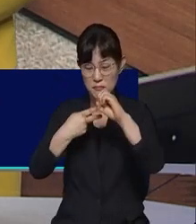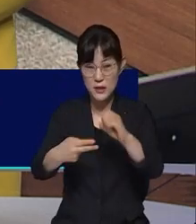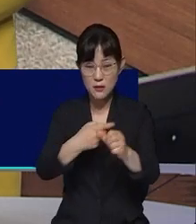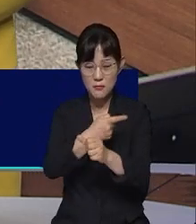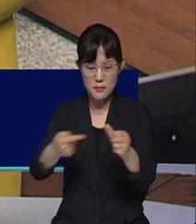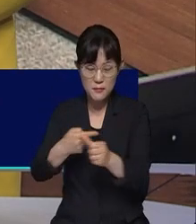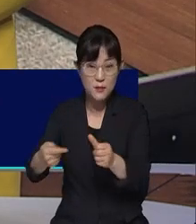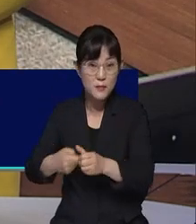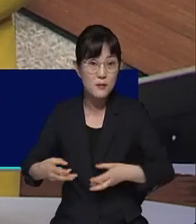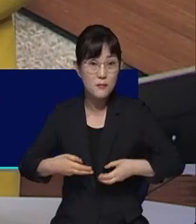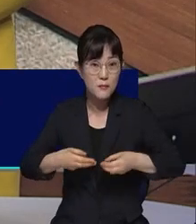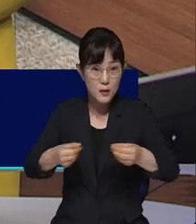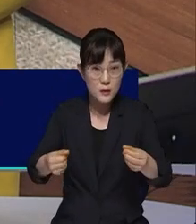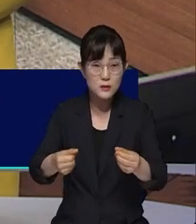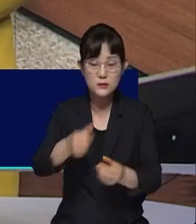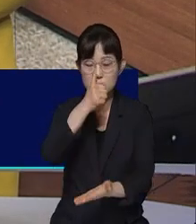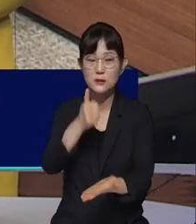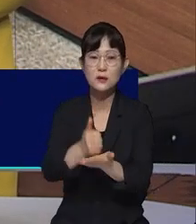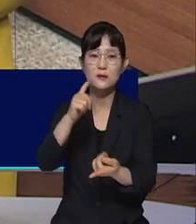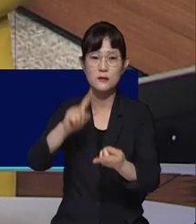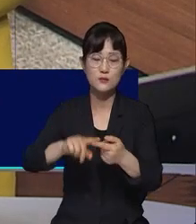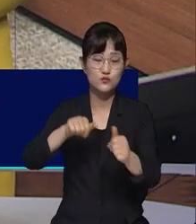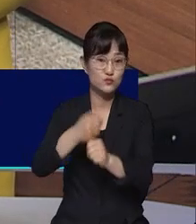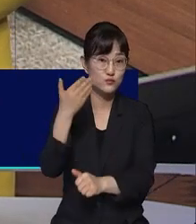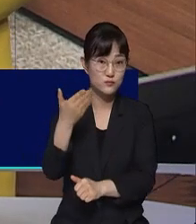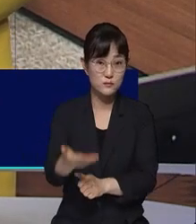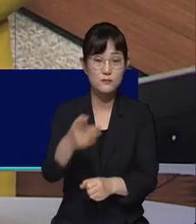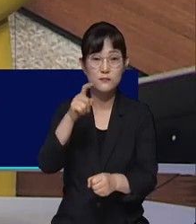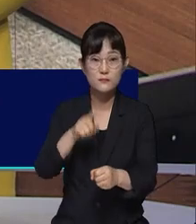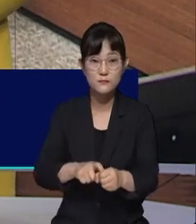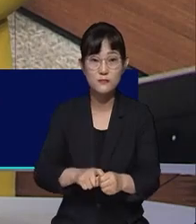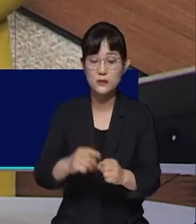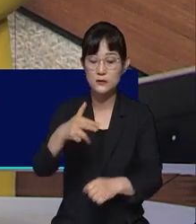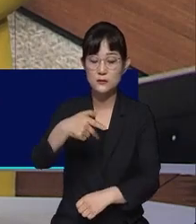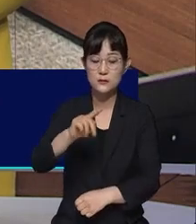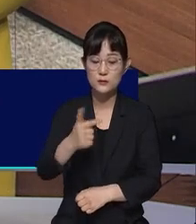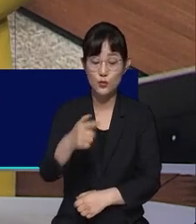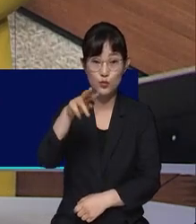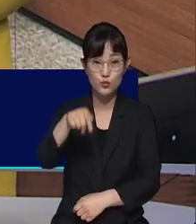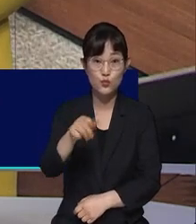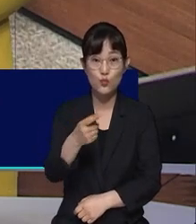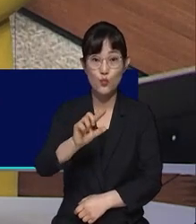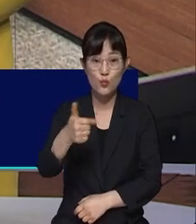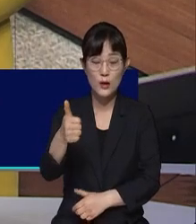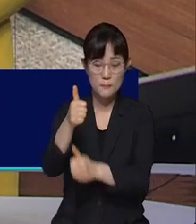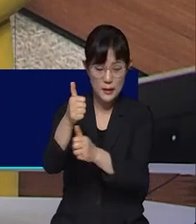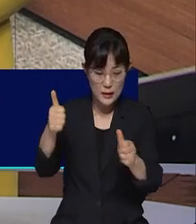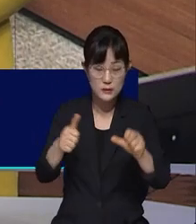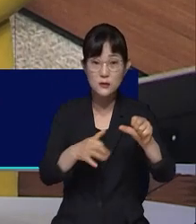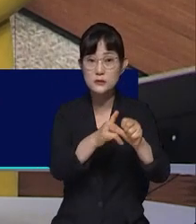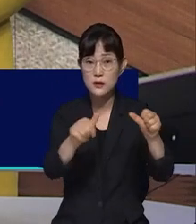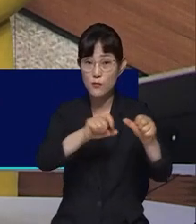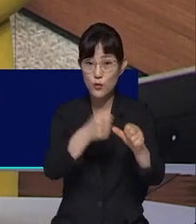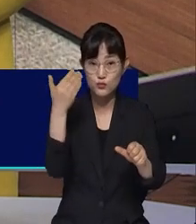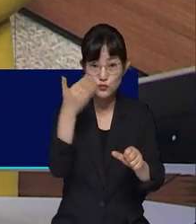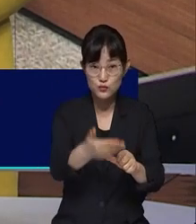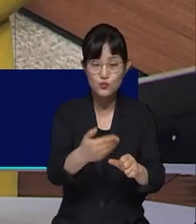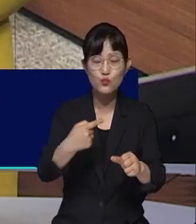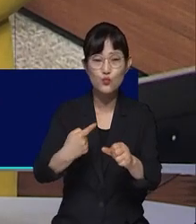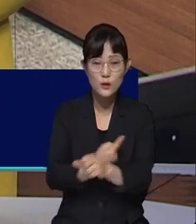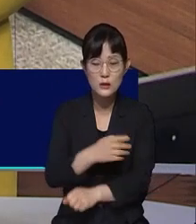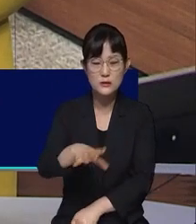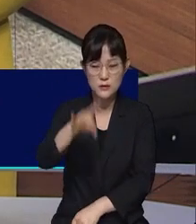등 반인도적 범죄에 대한 책임을 묻겠다는 건데요. 전두환 신군부 5명에 대한 형사처벌을 제외하고는 첫